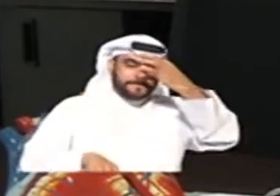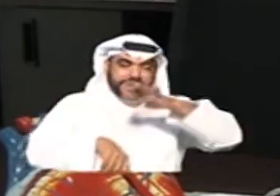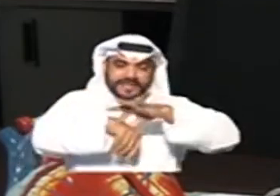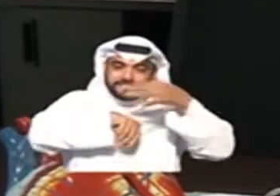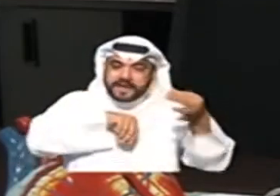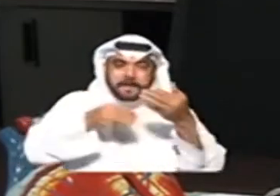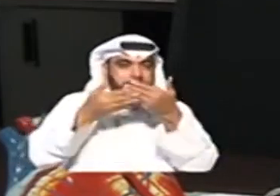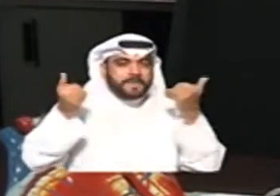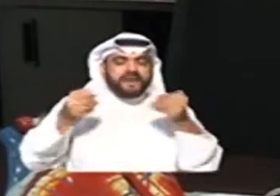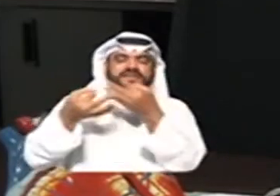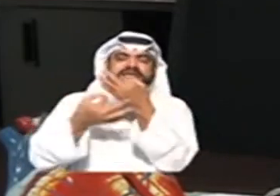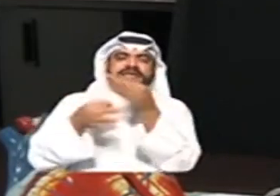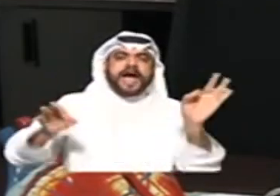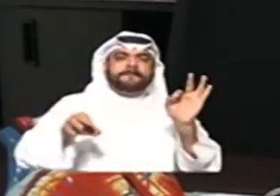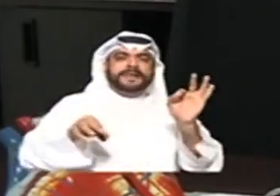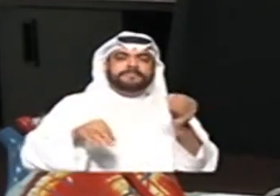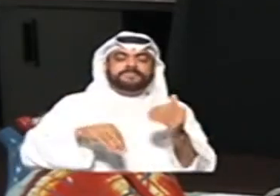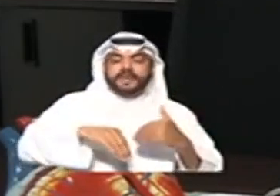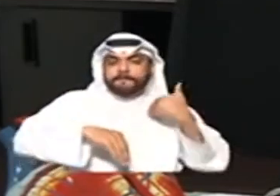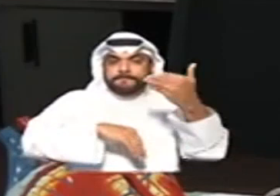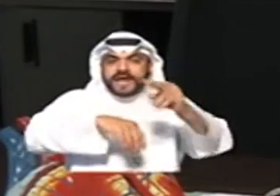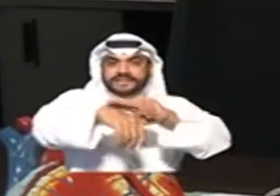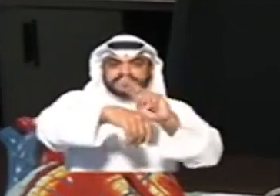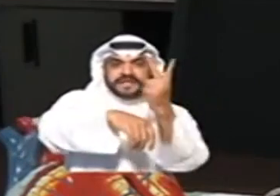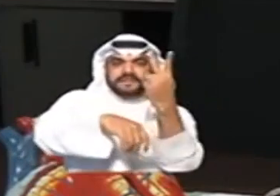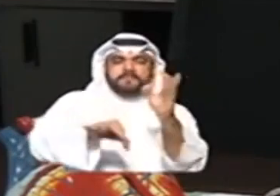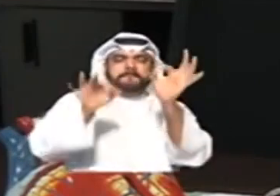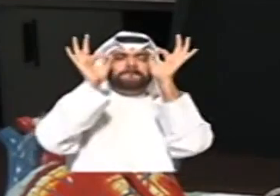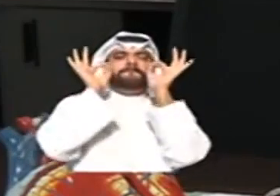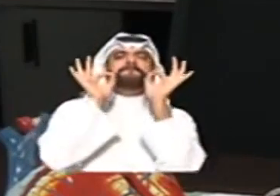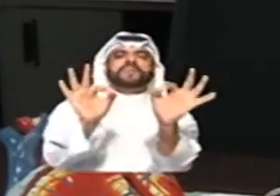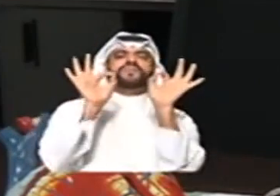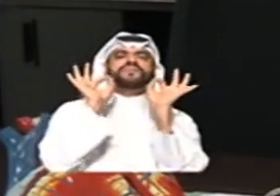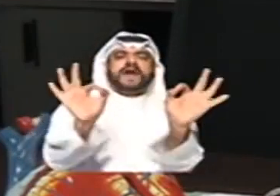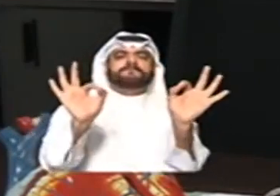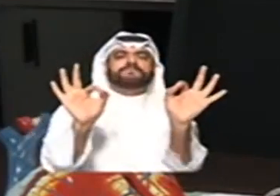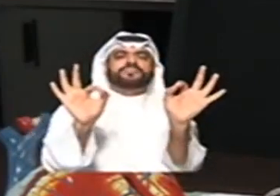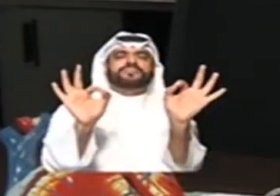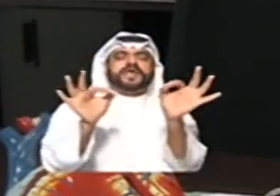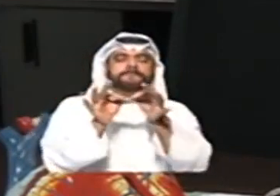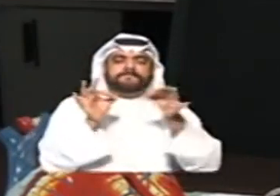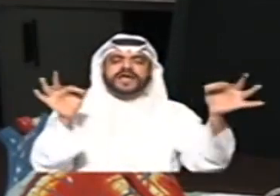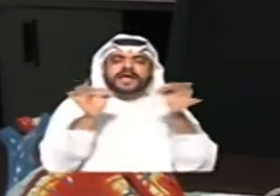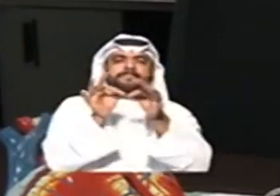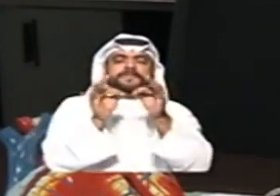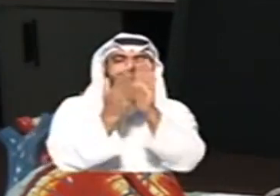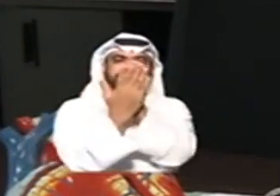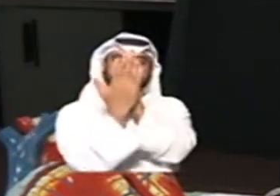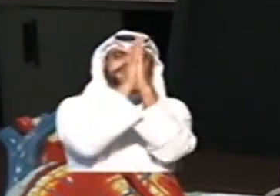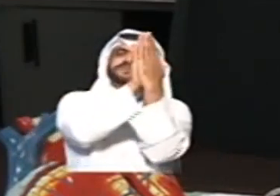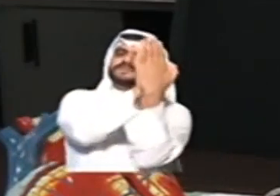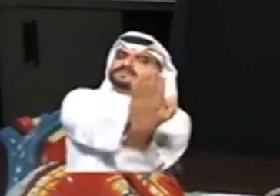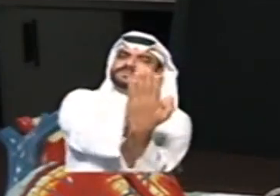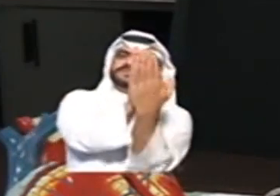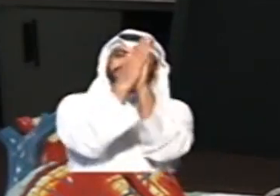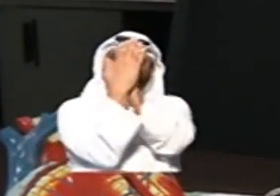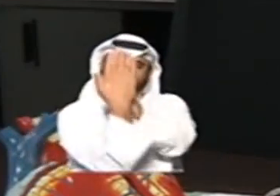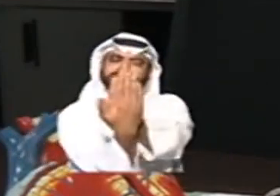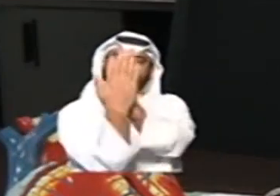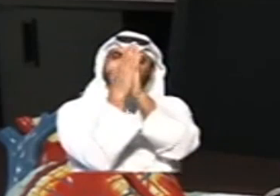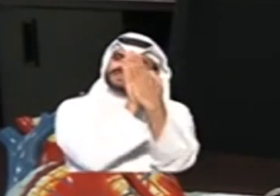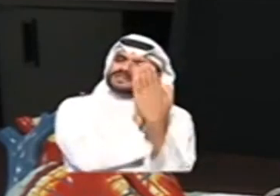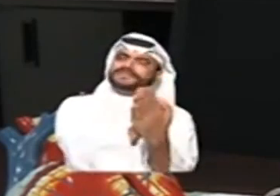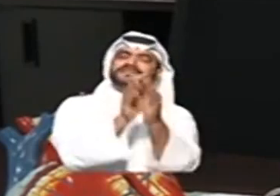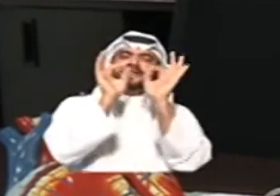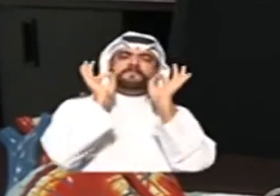شيء بعد ساعتين ثلاثة بين انه مطابق، القلبين مطابقين حتى السايز قريب. طبعا